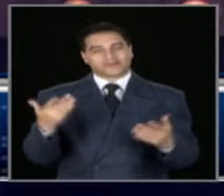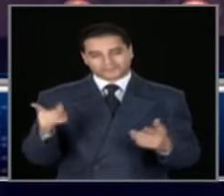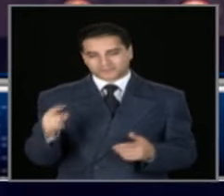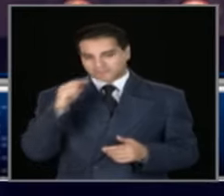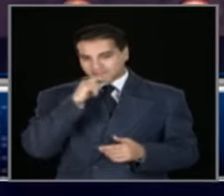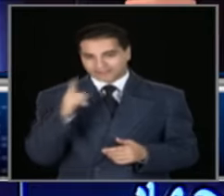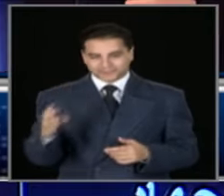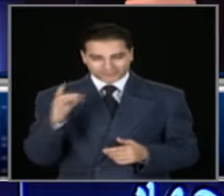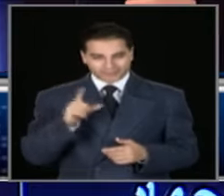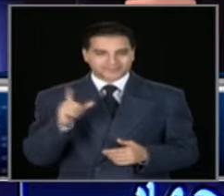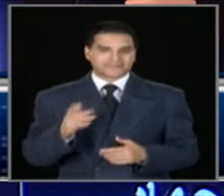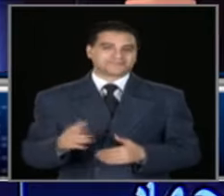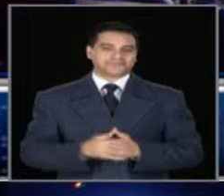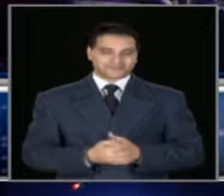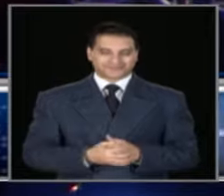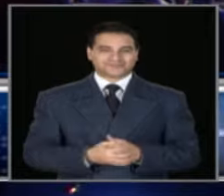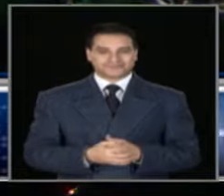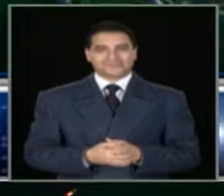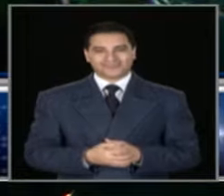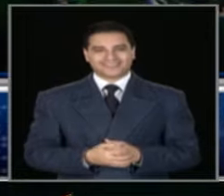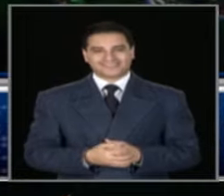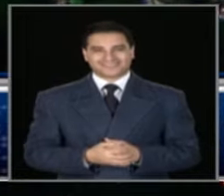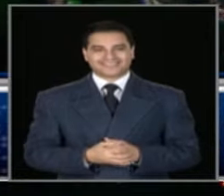جهاد إجابة صحيحة.